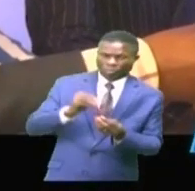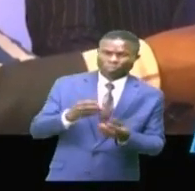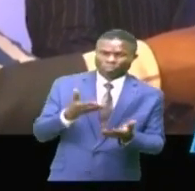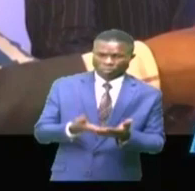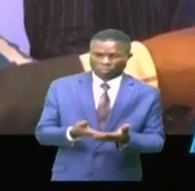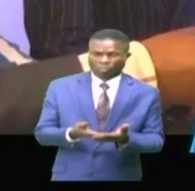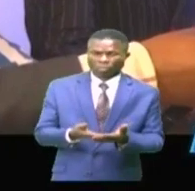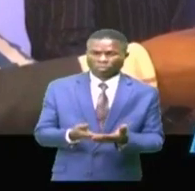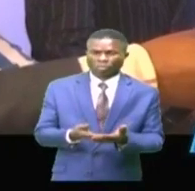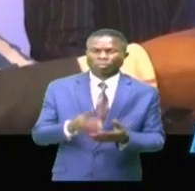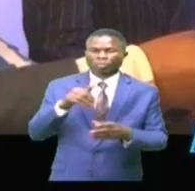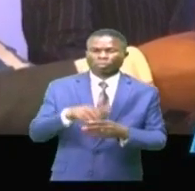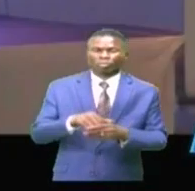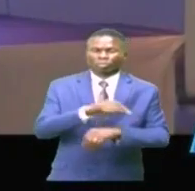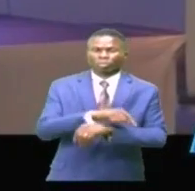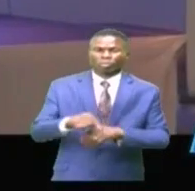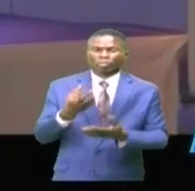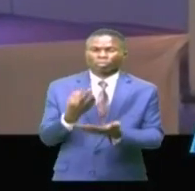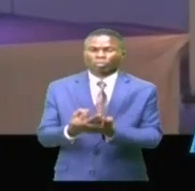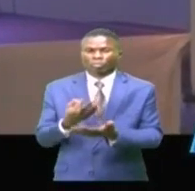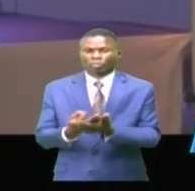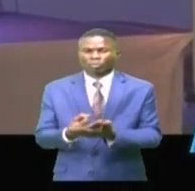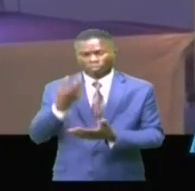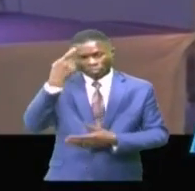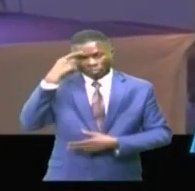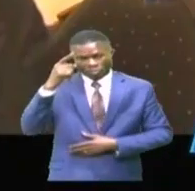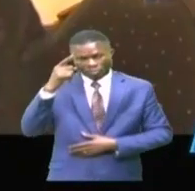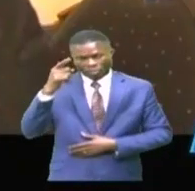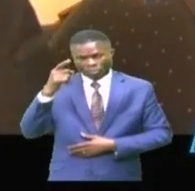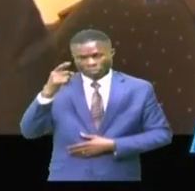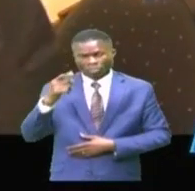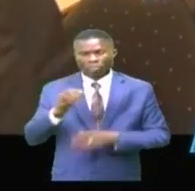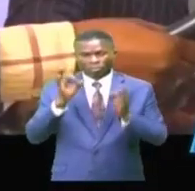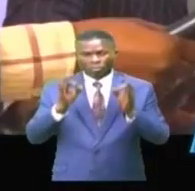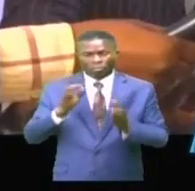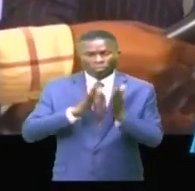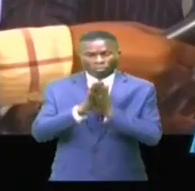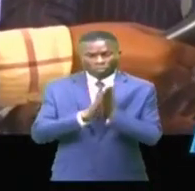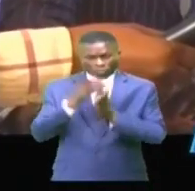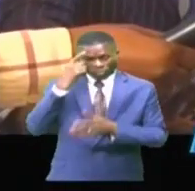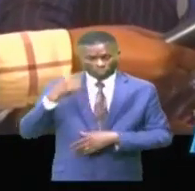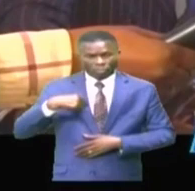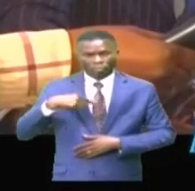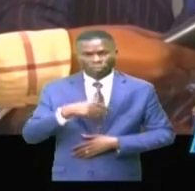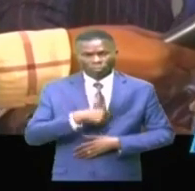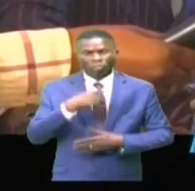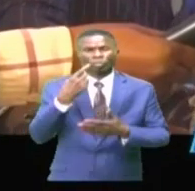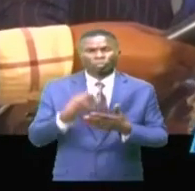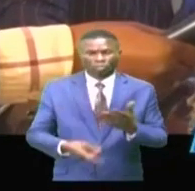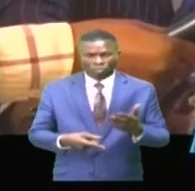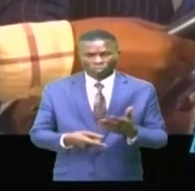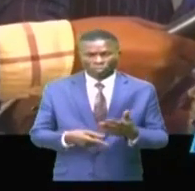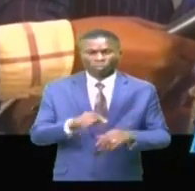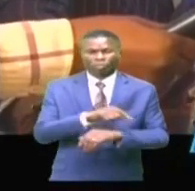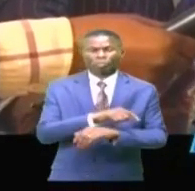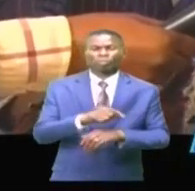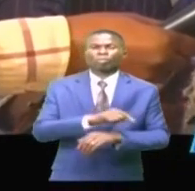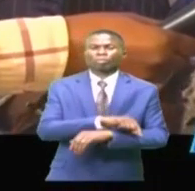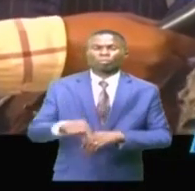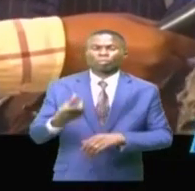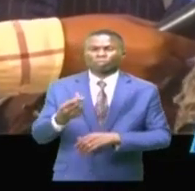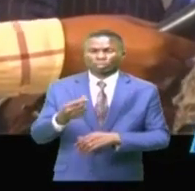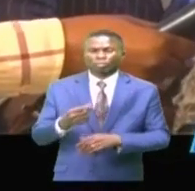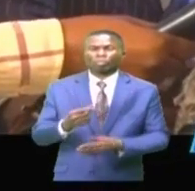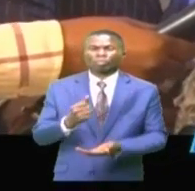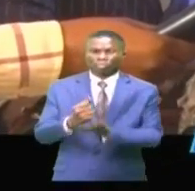instrument au niveau des institutions financières pour les mêmes mais notre souhait c'est effectivement les institutions financières de faire